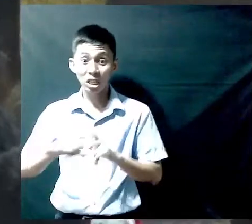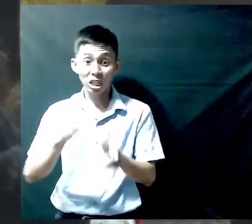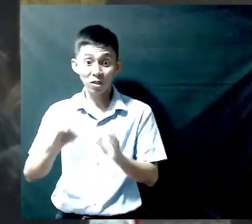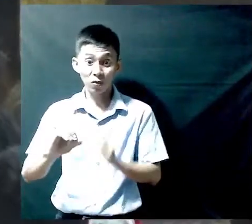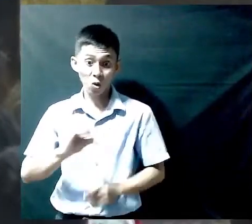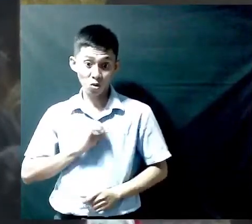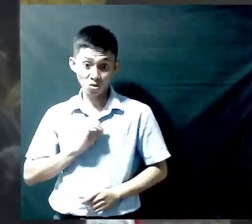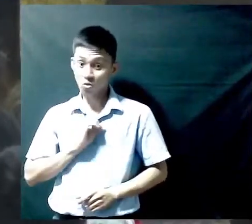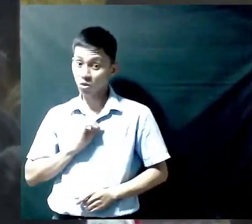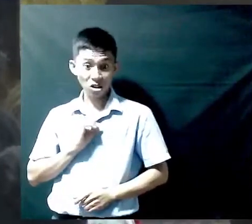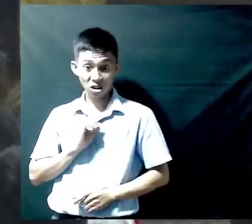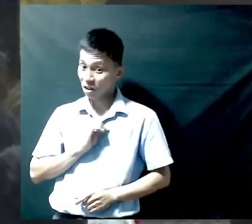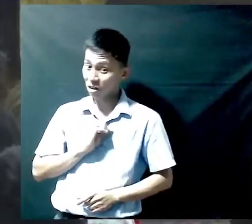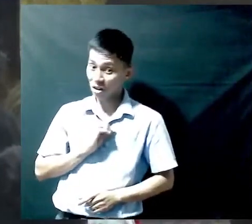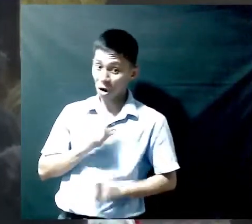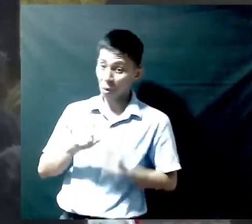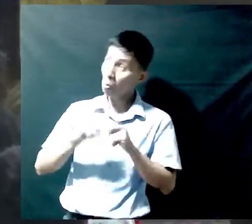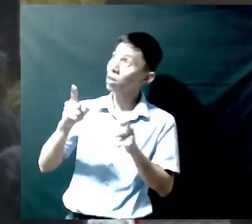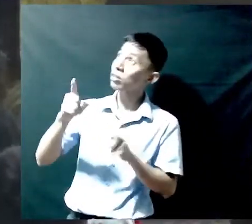priceless.